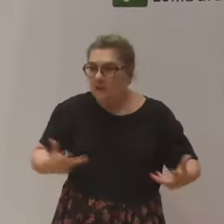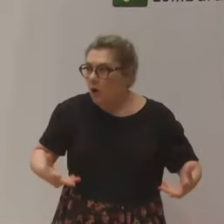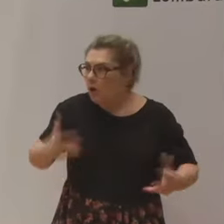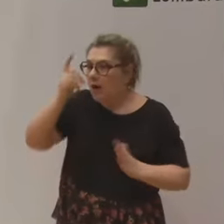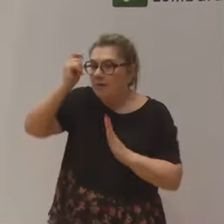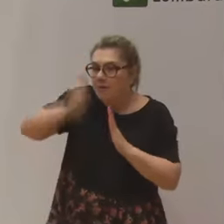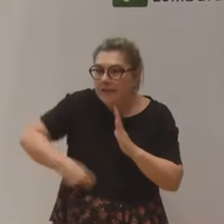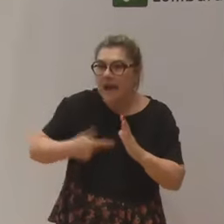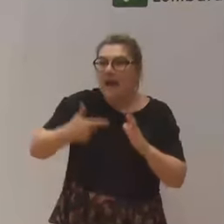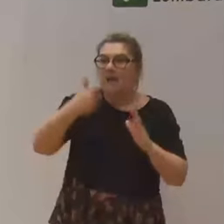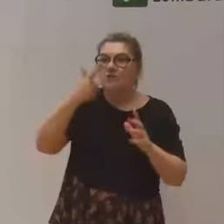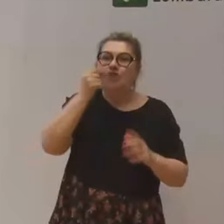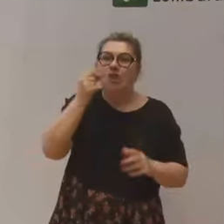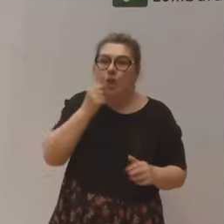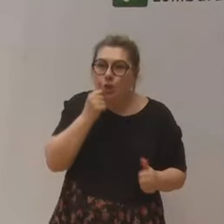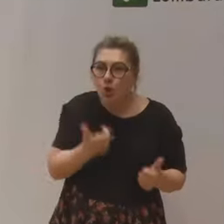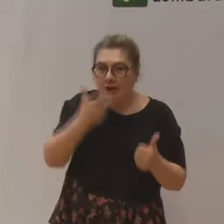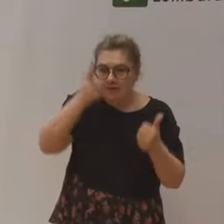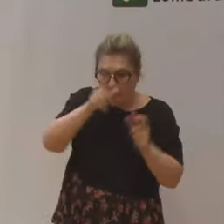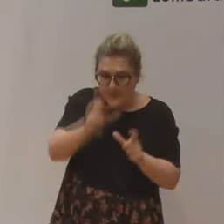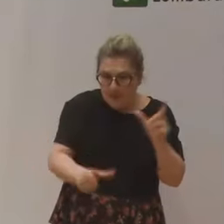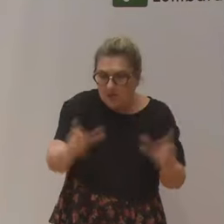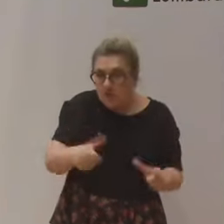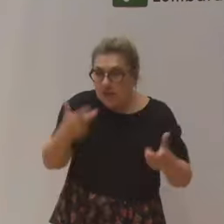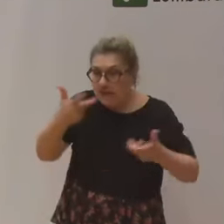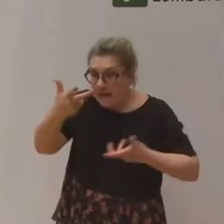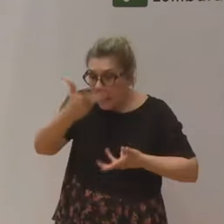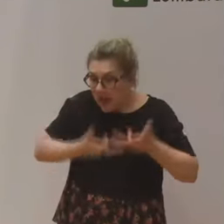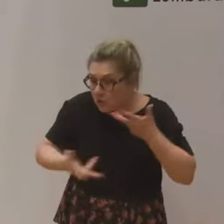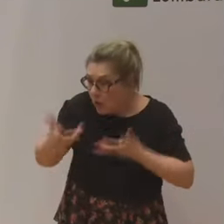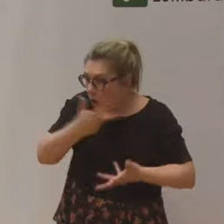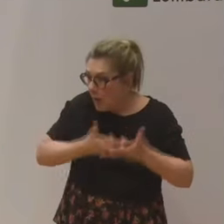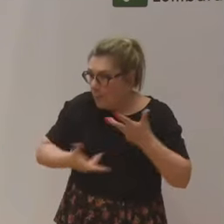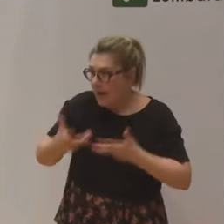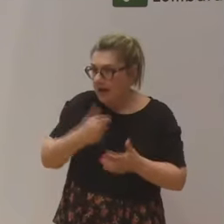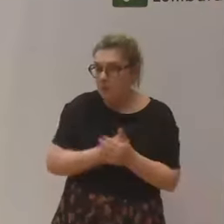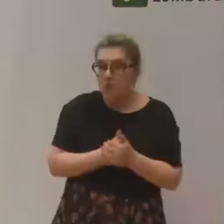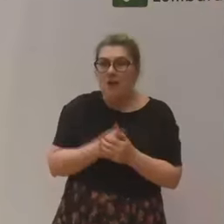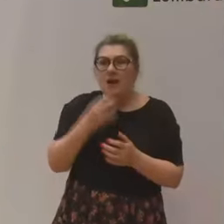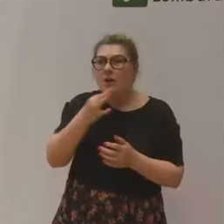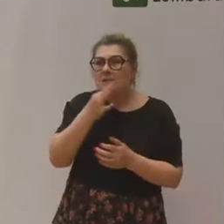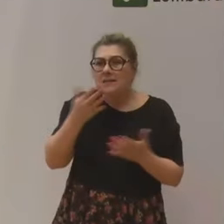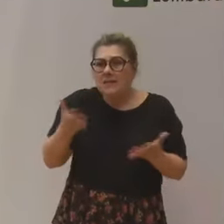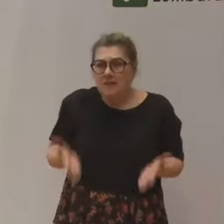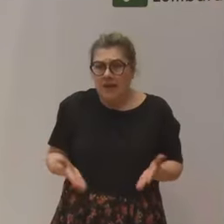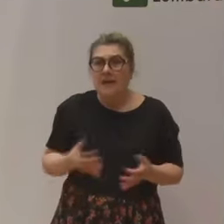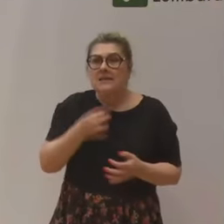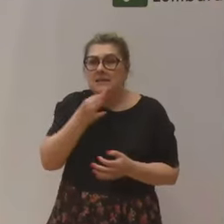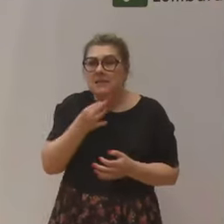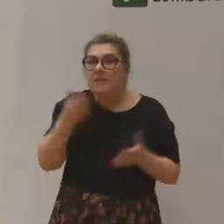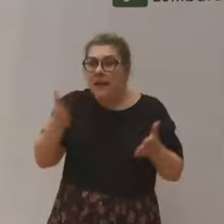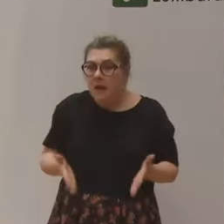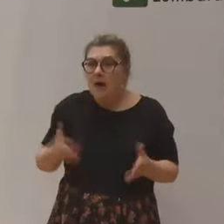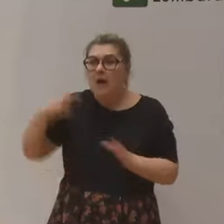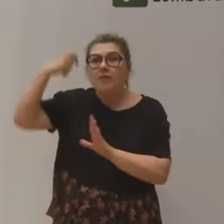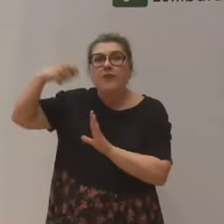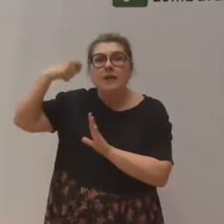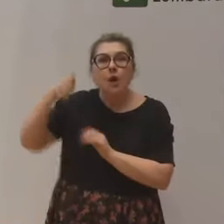persone, dai loro genitori, dalle realtà di terzo settore che hanno aiutato. Cosa significa tutto questo? Significa che questi video